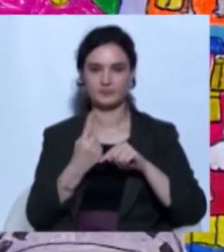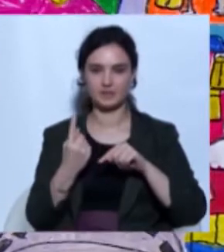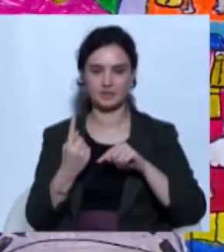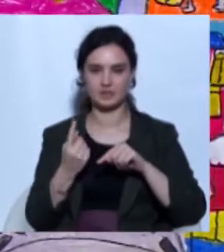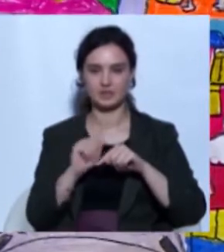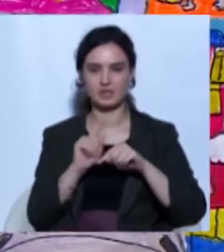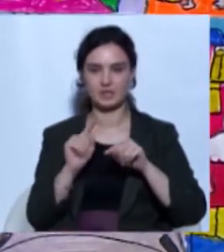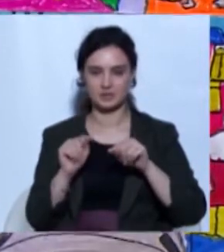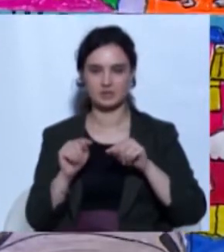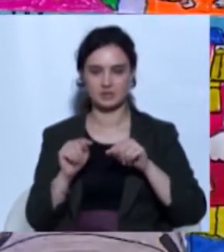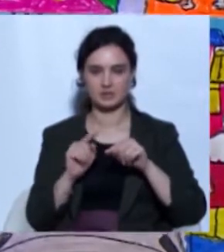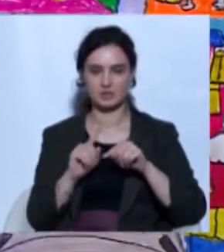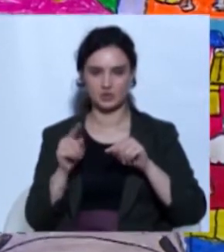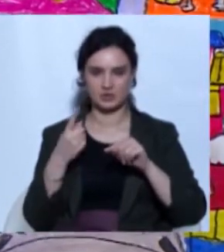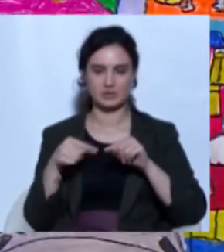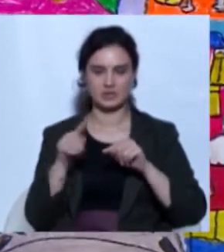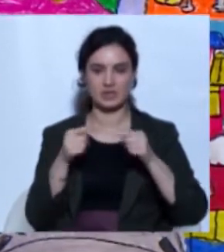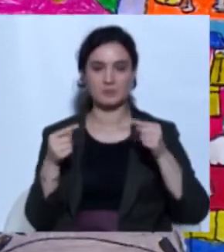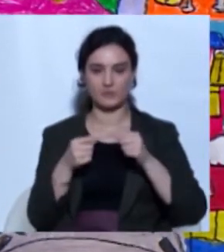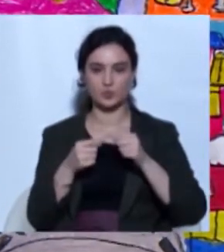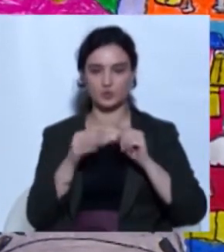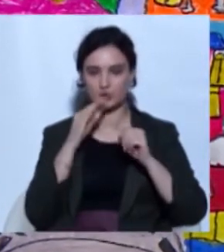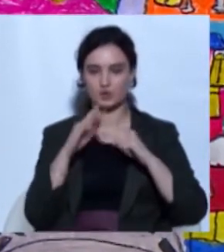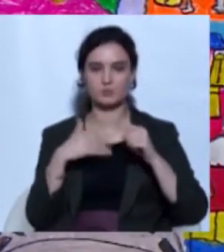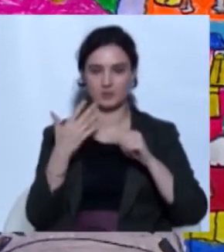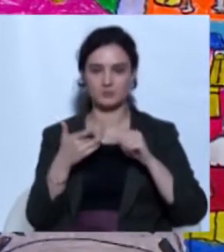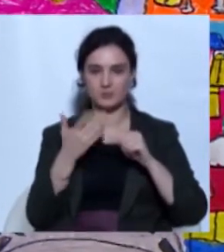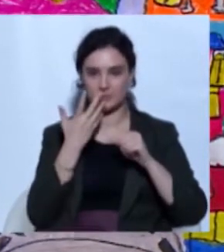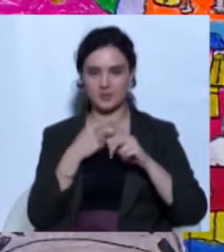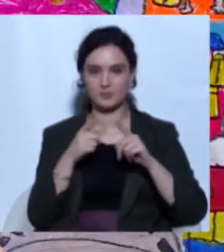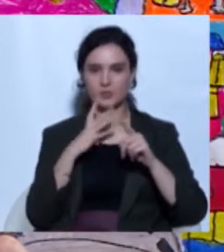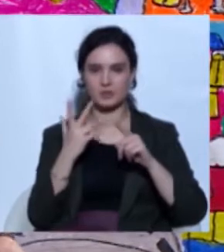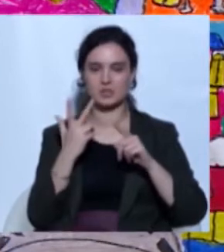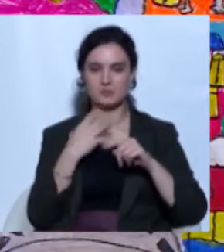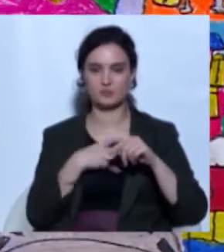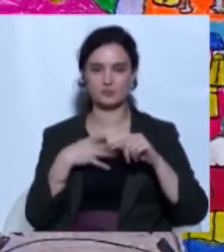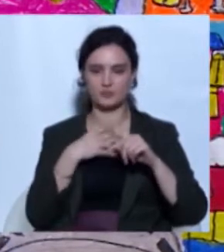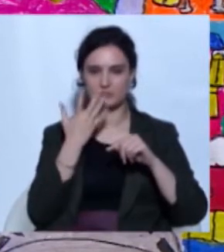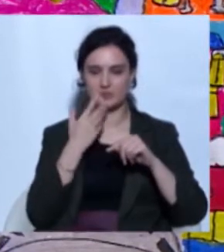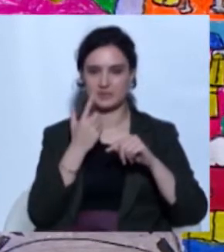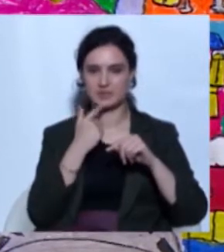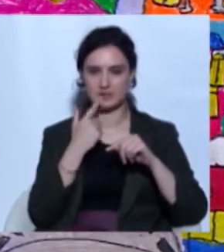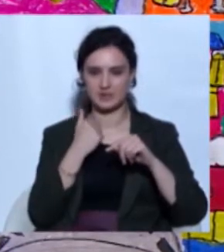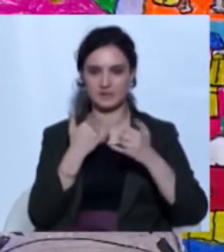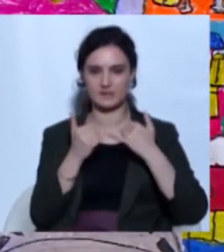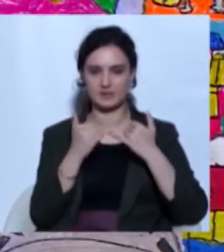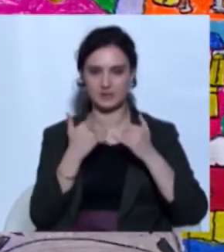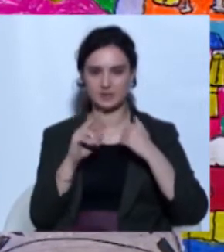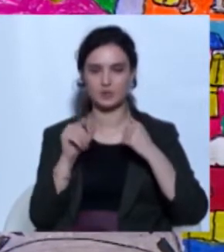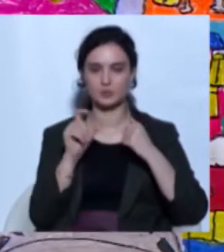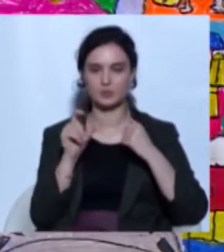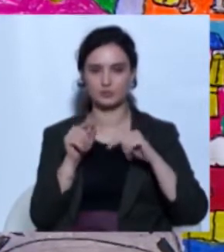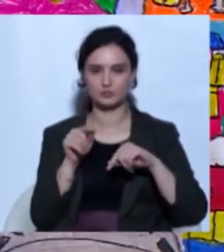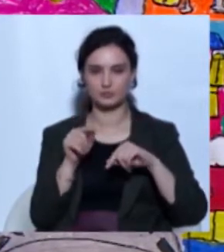ერთადერთი რაცაც რაშიც ისინი ემთხვეოდნენ, შემდეგ იგი მოტებოდა ფერები. ეს იყო სამი ძირითადი ფერი: წითელი, ყვითელი და